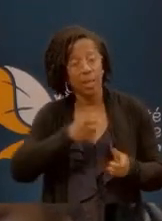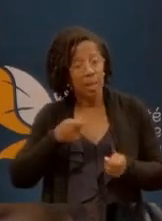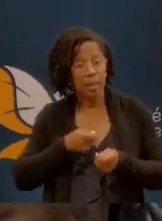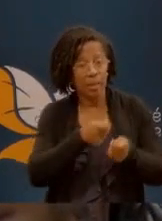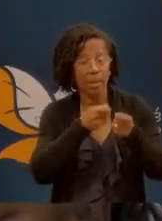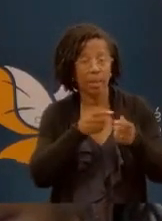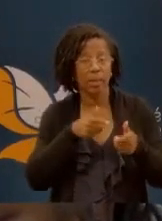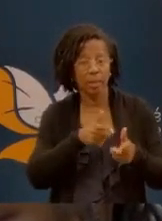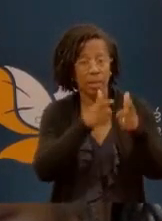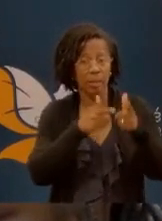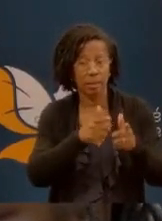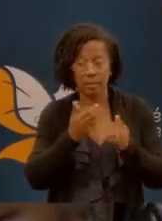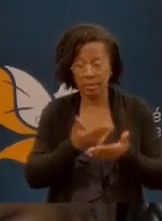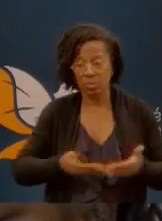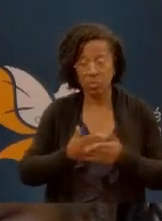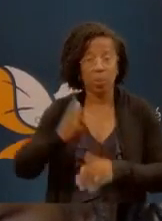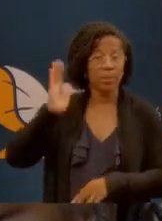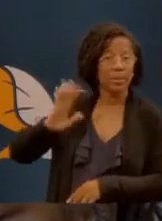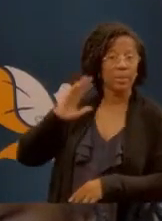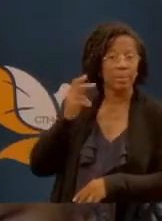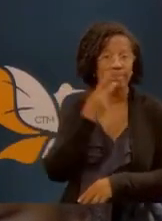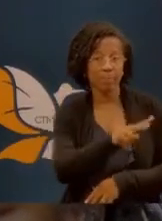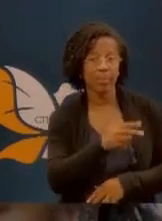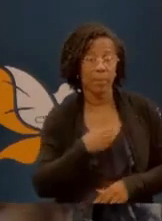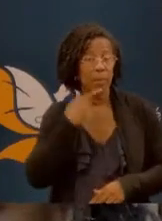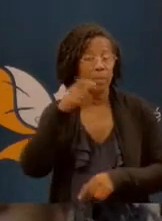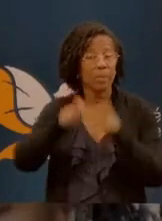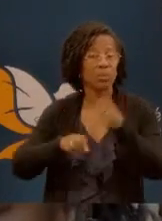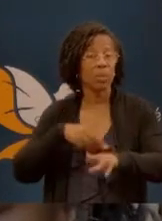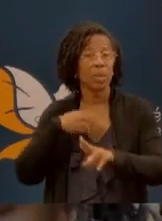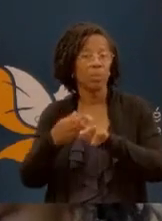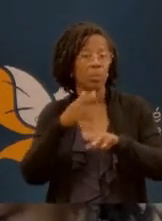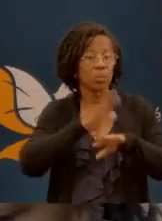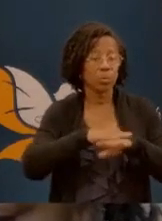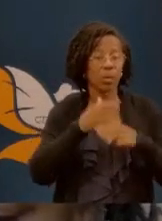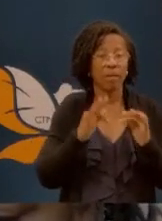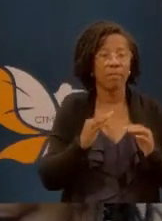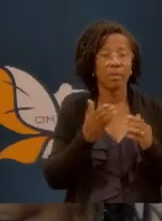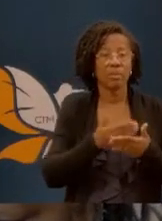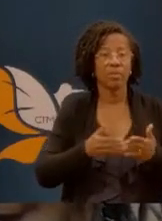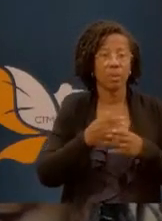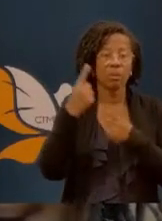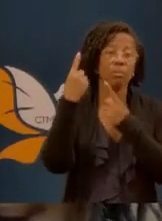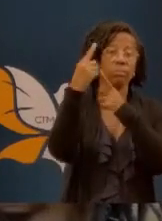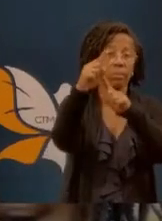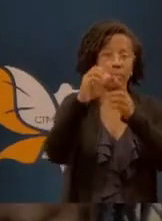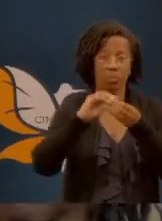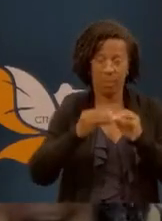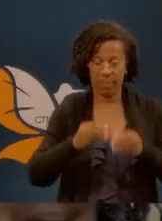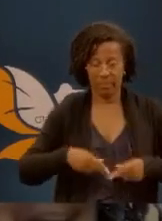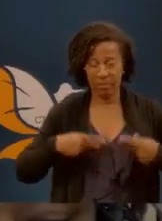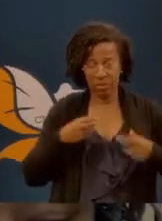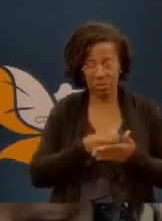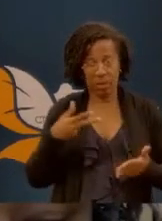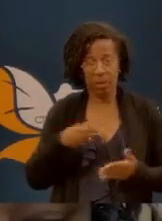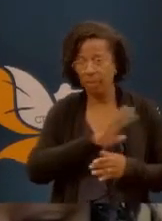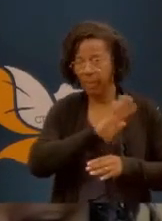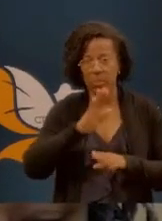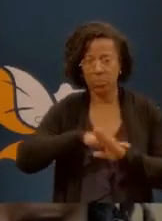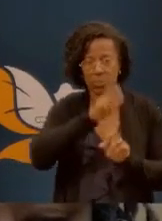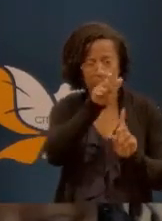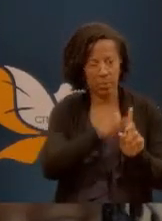attaquant sur son passé, mais en fait, les gens répondent sur la revendication profonde et pas sur les